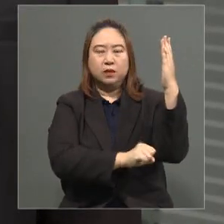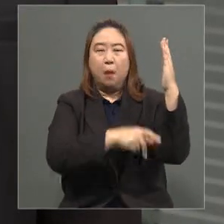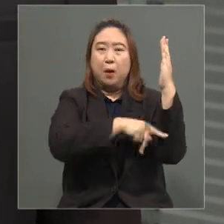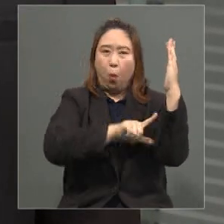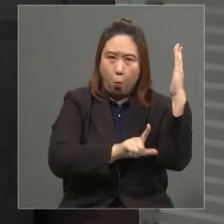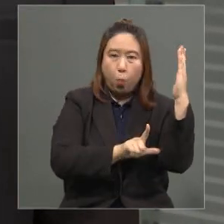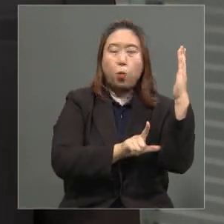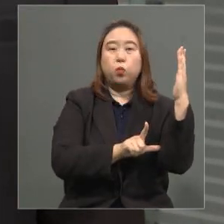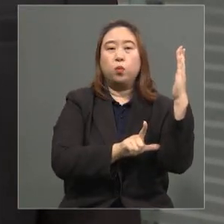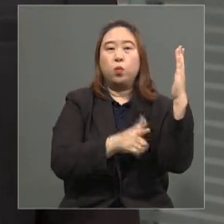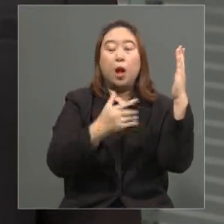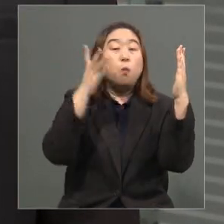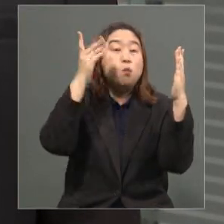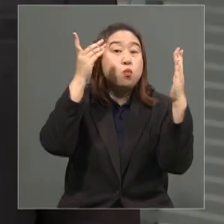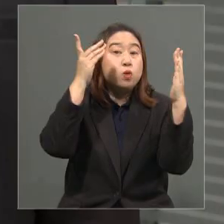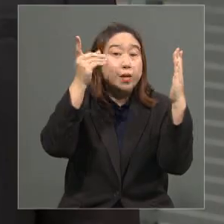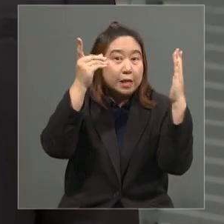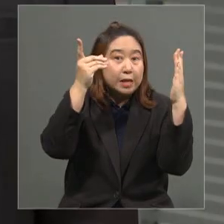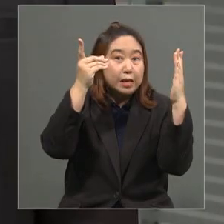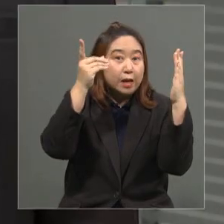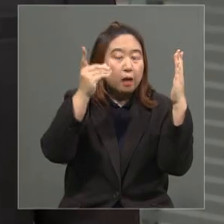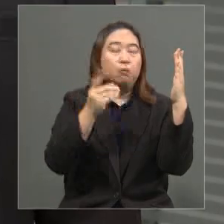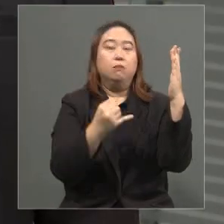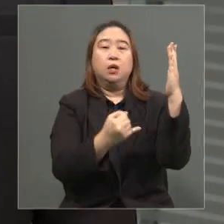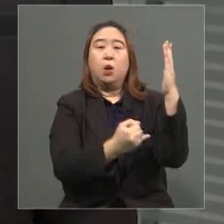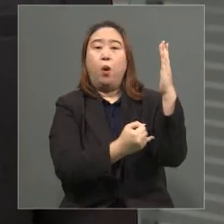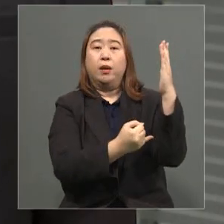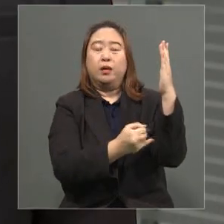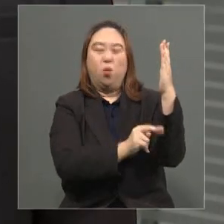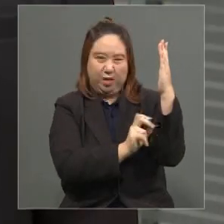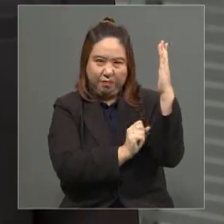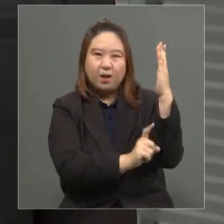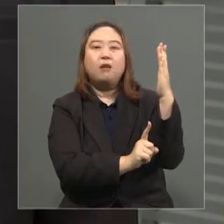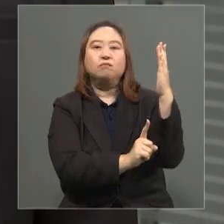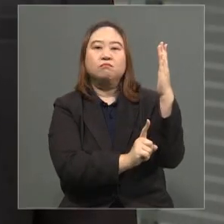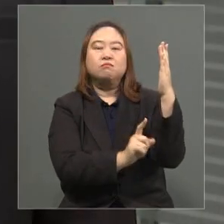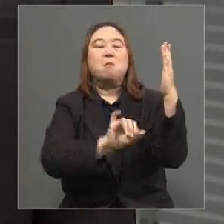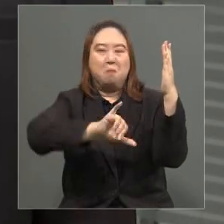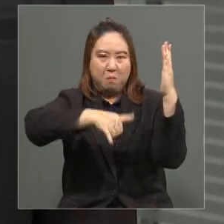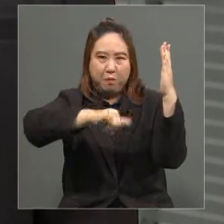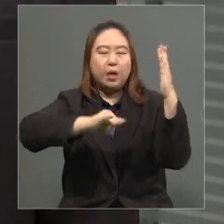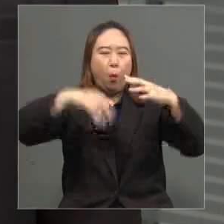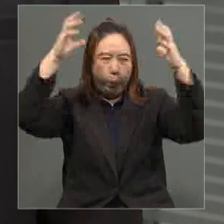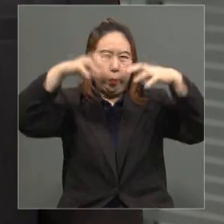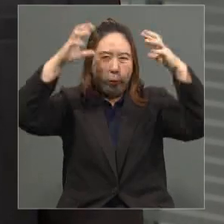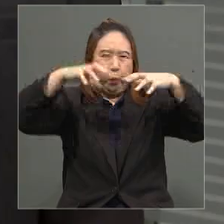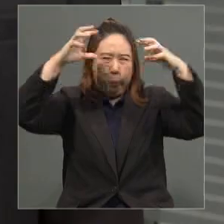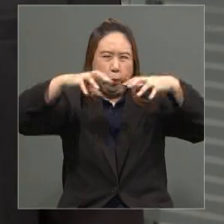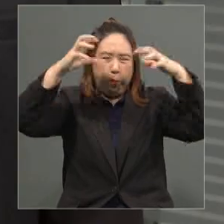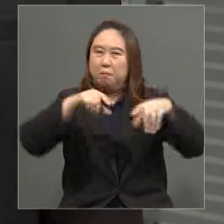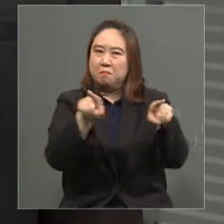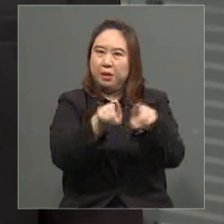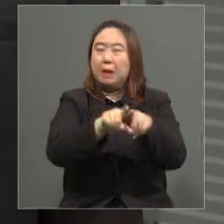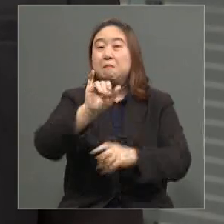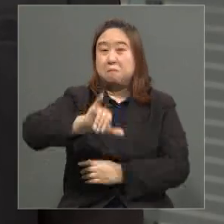ัทขรุง จะในวพงนเองพืนที่ของจัหัทนครสิทธิัลก็อาจจะมีโอกาสทจะมีผ้นตกหนักได้เชน